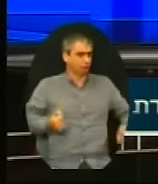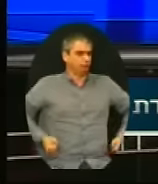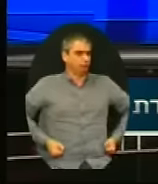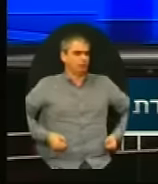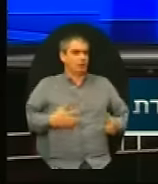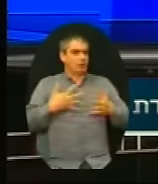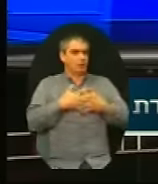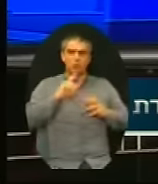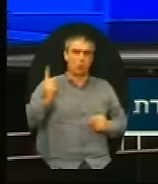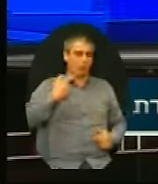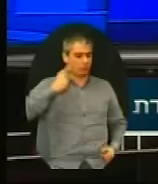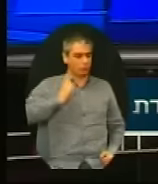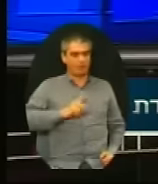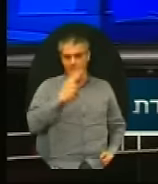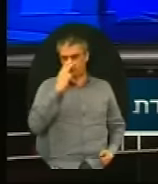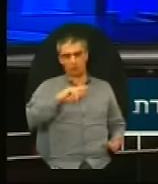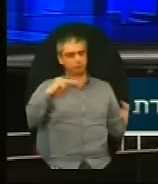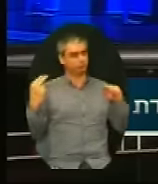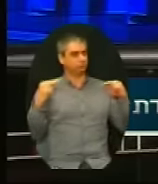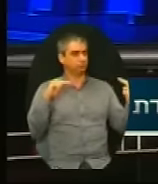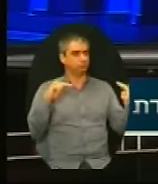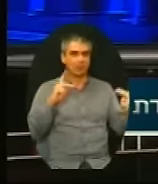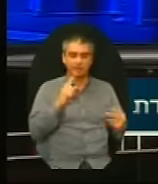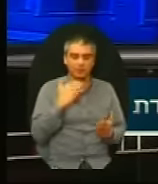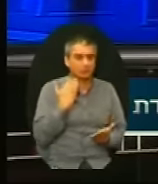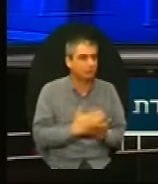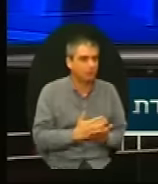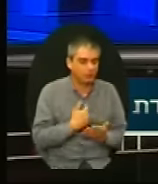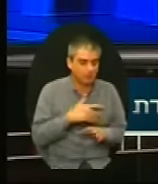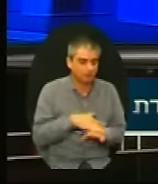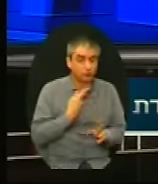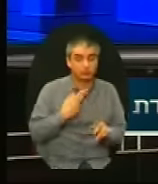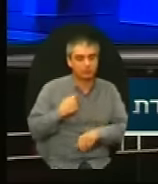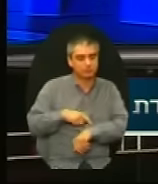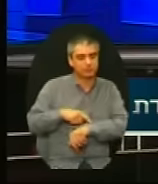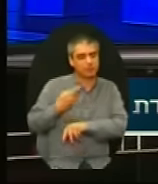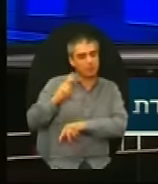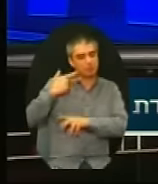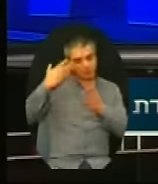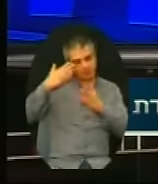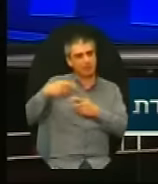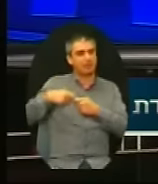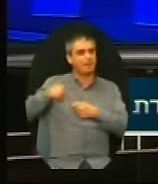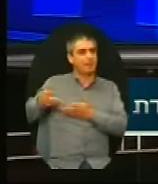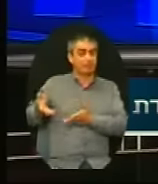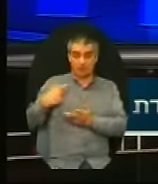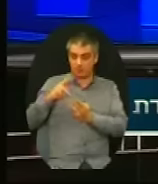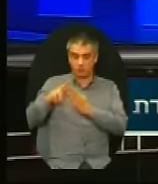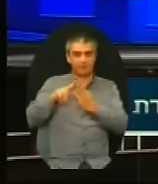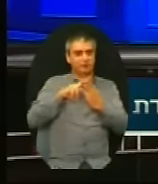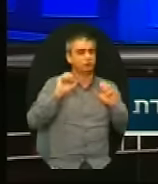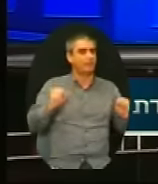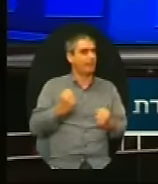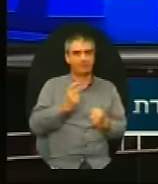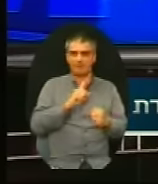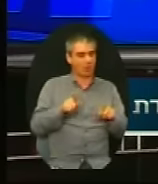קואליציוניות וזה שכולנו מחויבים להם ורואים את זה משני הצדדים. אבל שורה תחתונה, אני מרגישה שיש לי יותר זמן לעסוק בפרלמנטרי. אנחנו נפגשים עם פעילים,